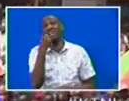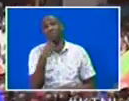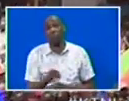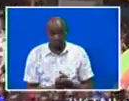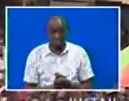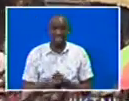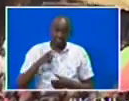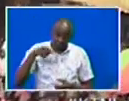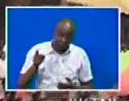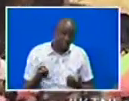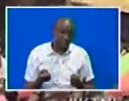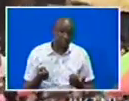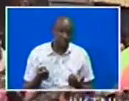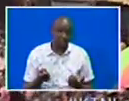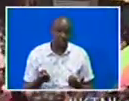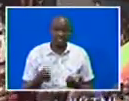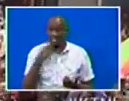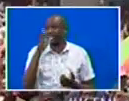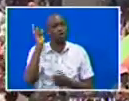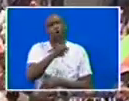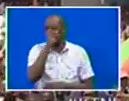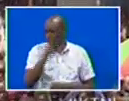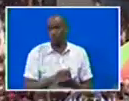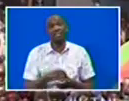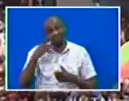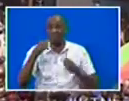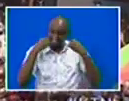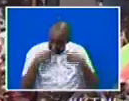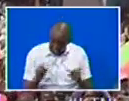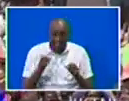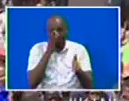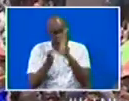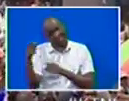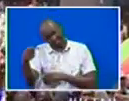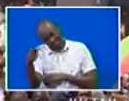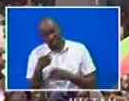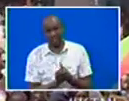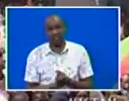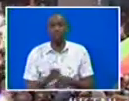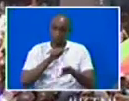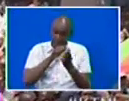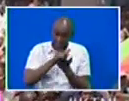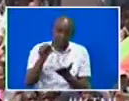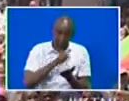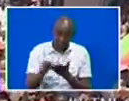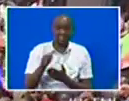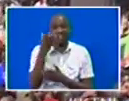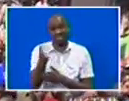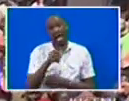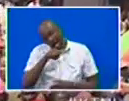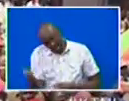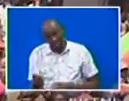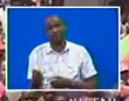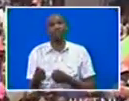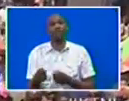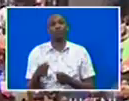ati yo hatujui hawa watu nini, hapana. Unajaritaka kutufanya njama ya kuchapisha kura za ziada